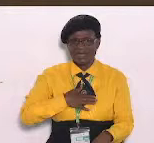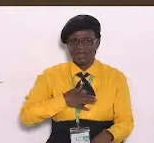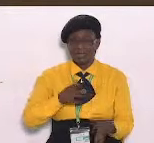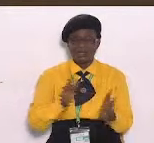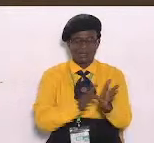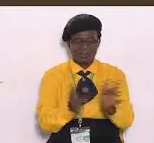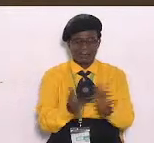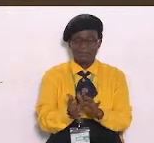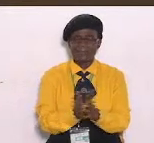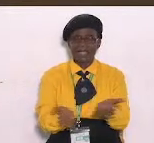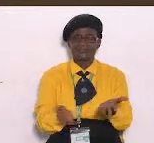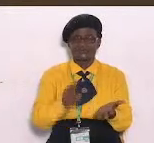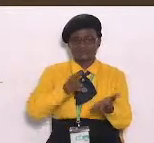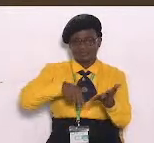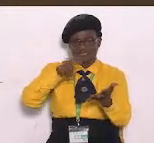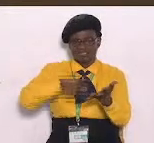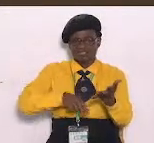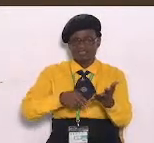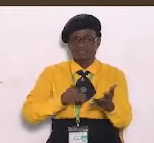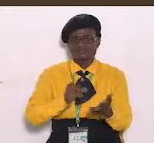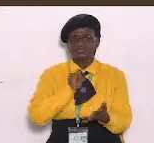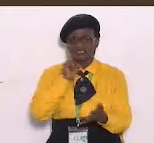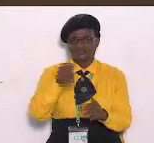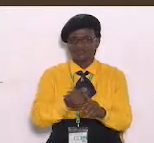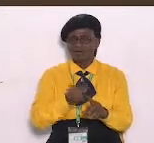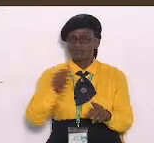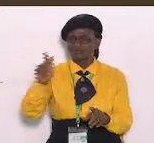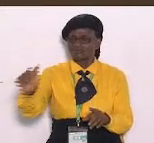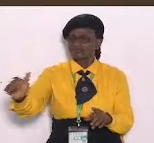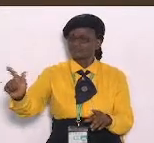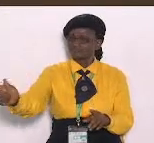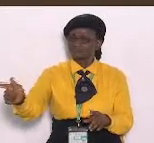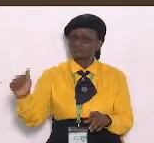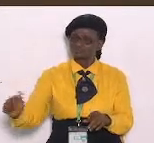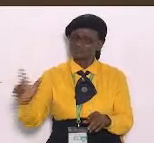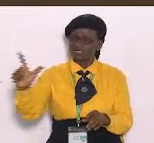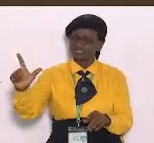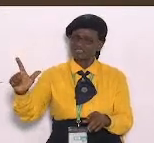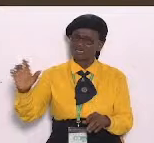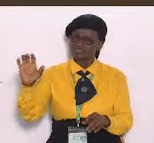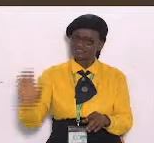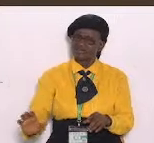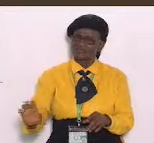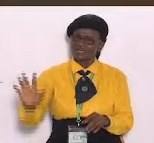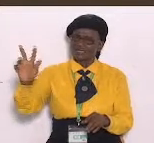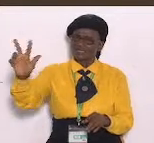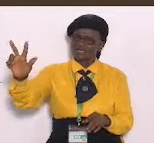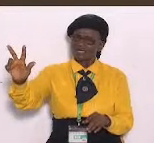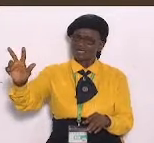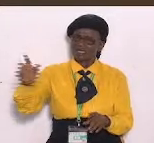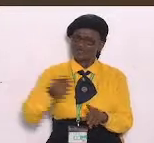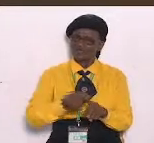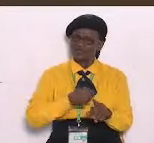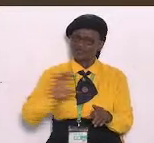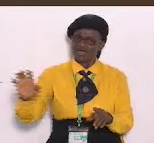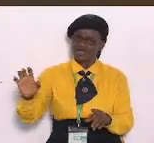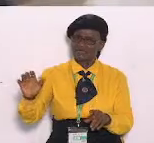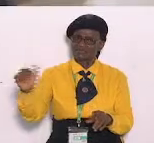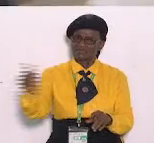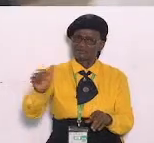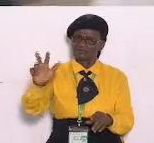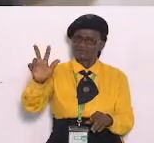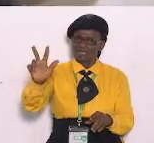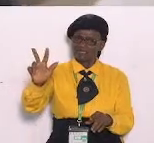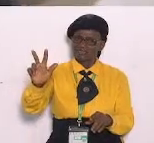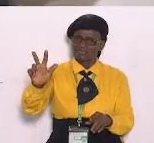levé mon t sera tiré de Galate chapitre 3 verset